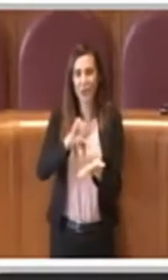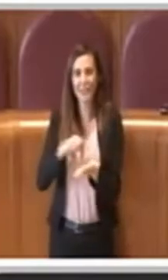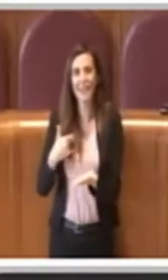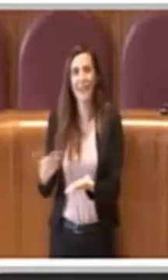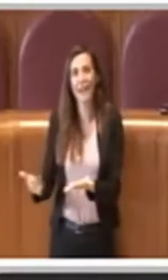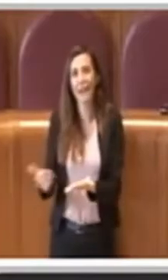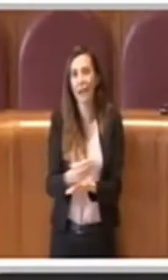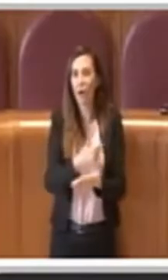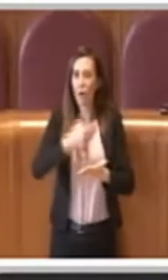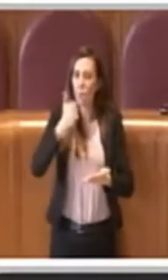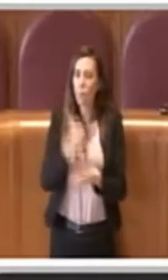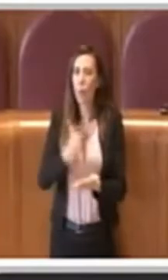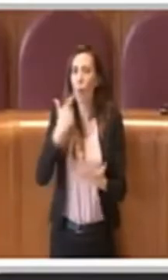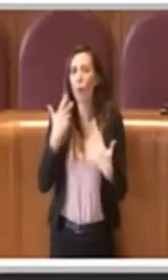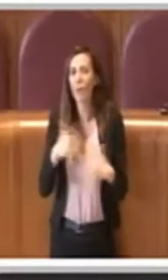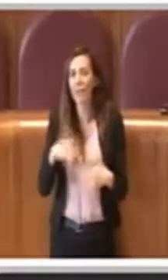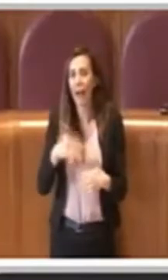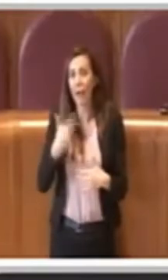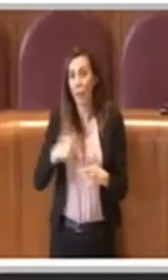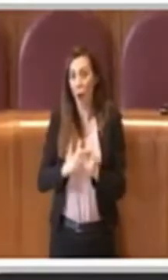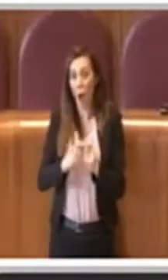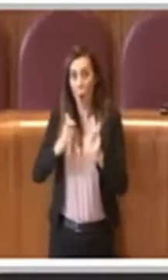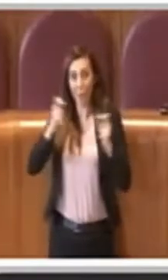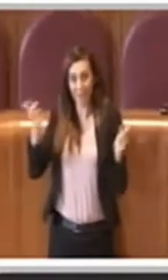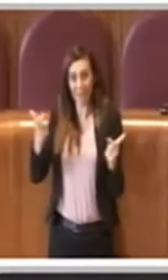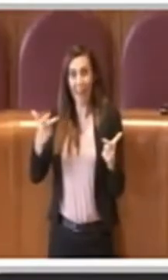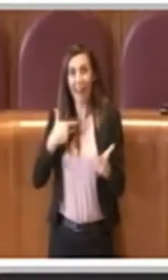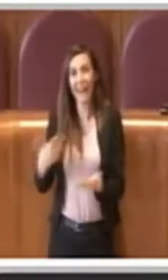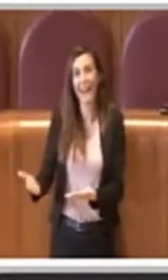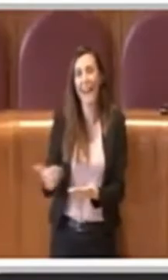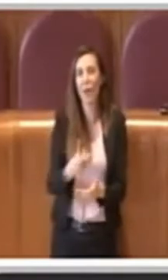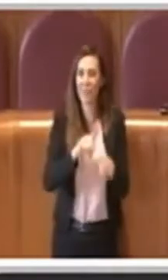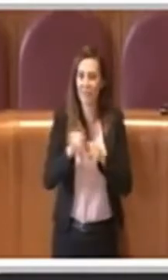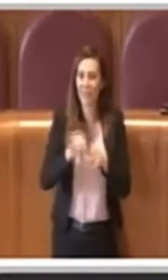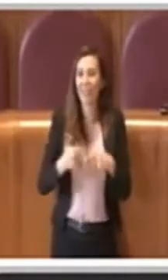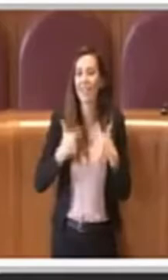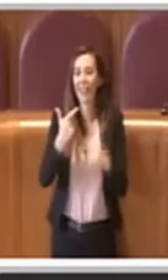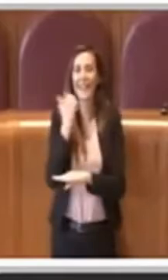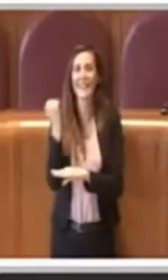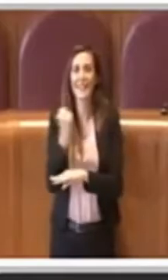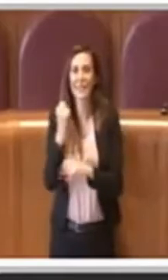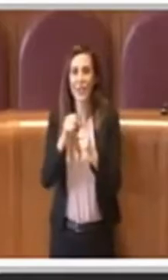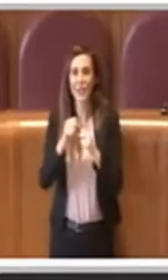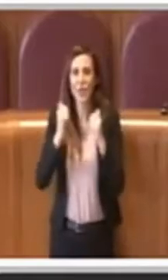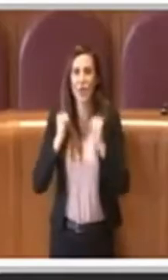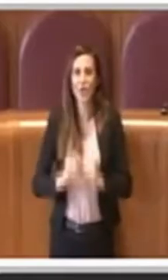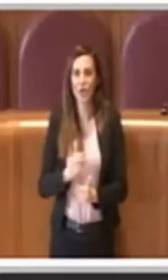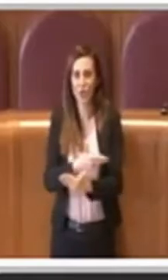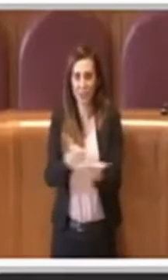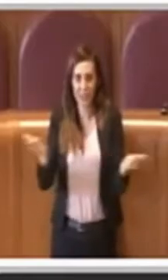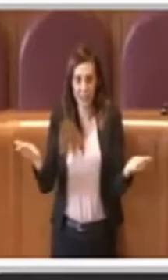veramente importanti per aumentare la raccolta differenziata, dare servizi ai cittadini.